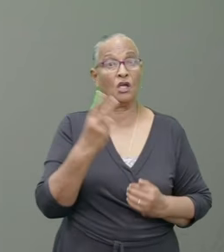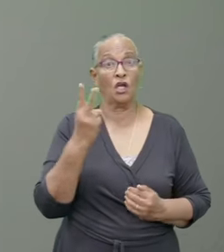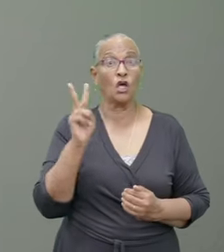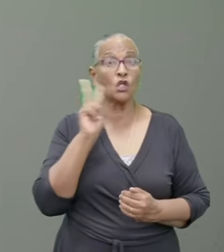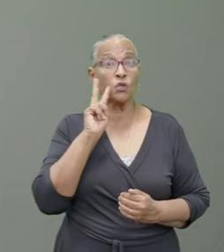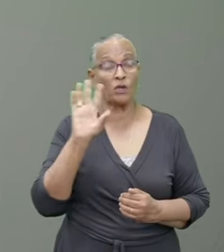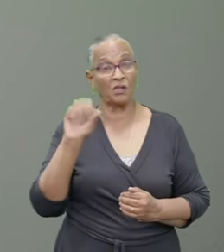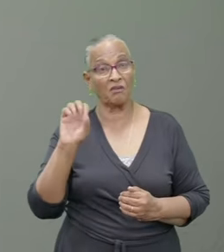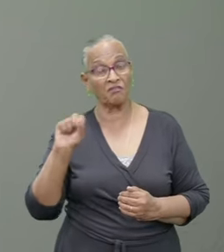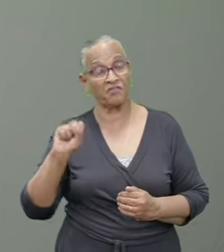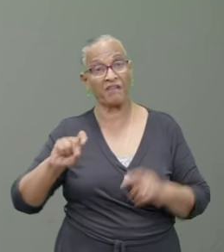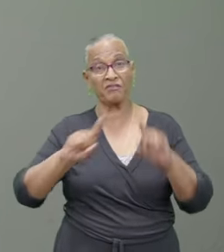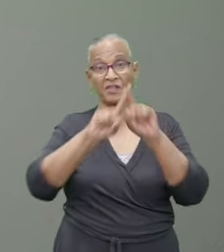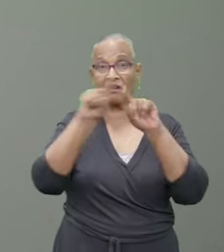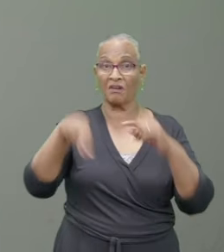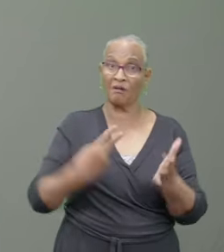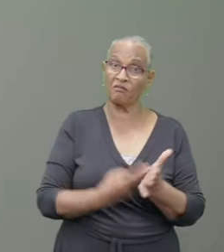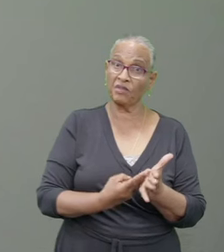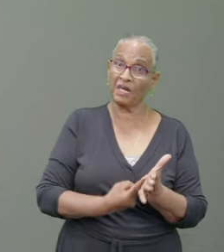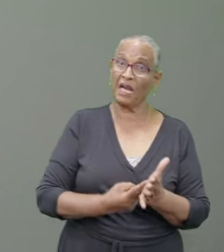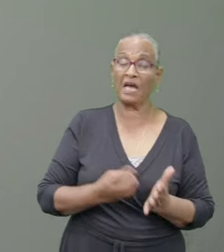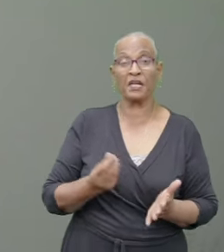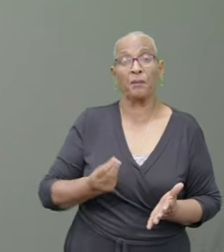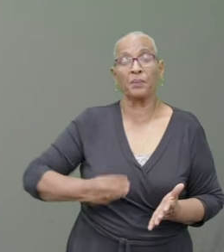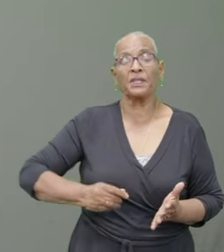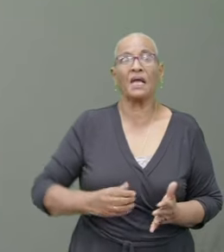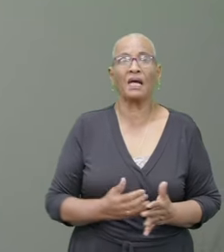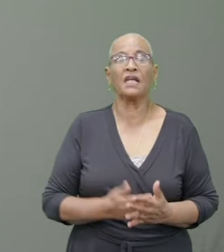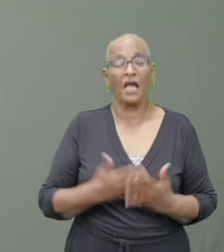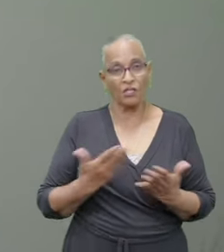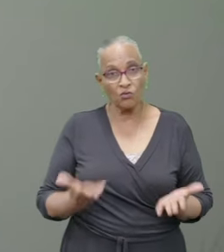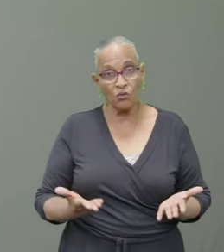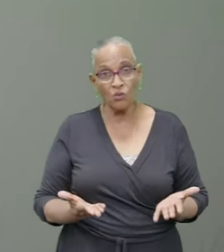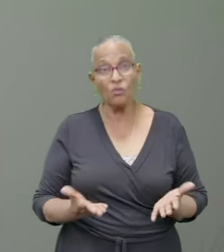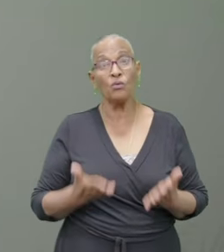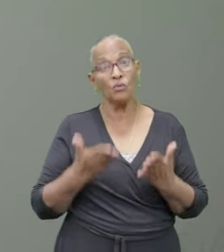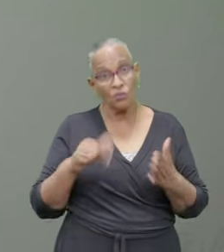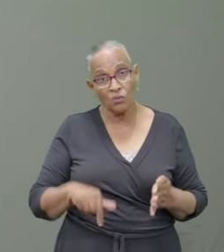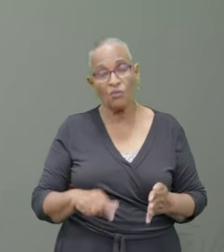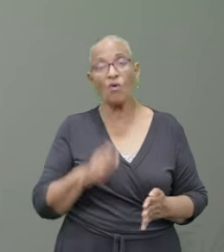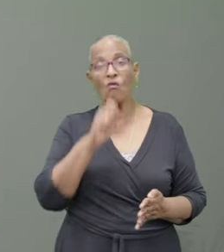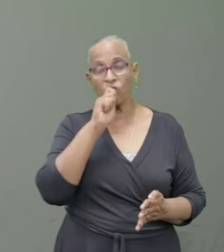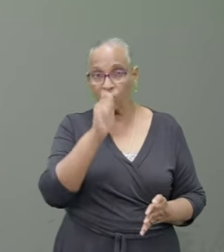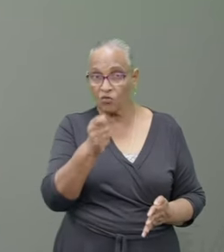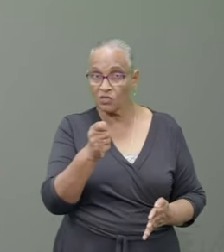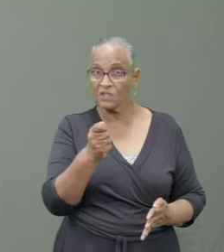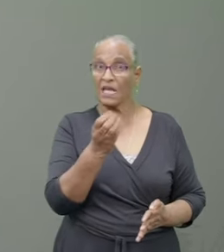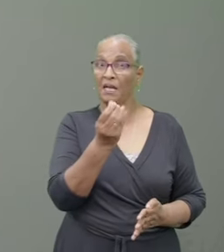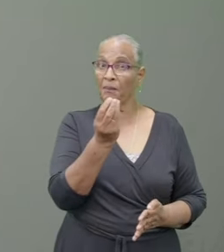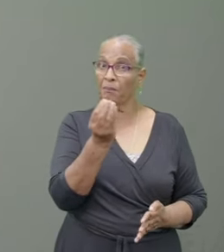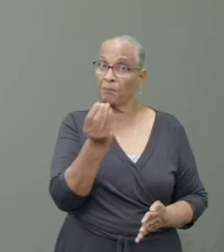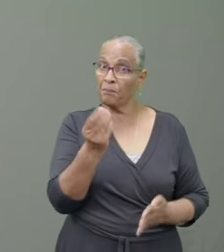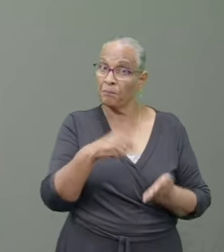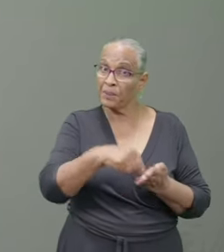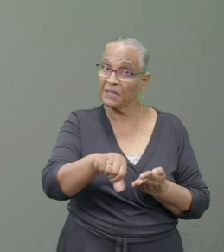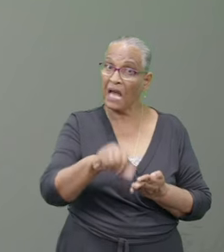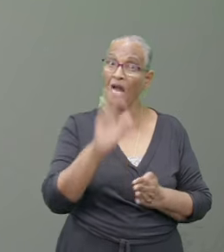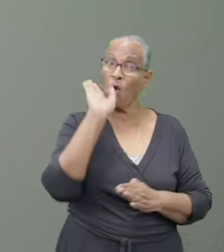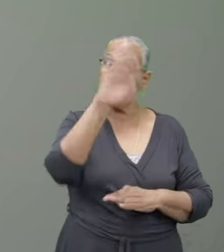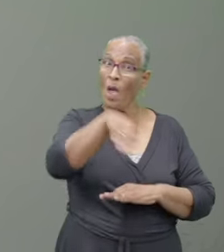250 SRD voor een wat waarmerken van een diploma. En het voorstel is zojuist goedgekeurd om deze tarieven aan te passen.